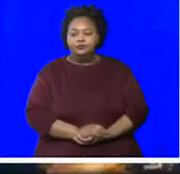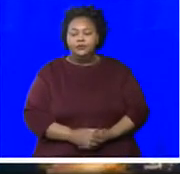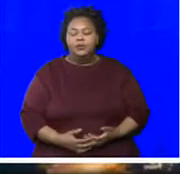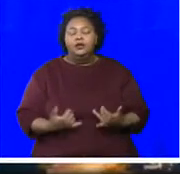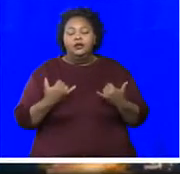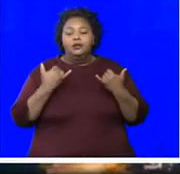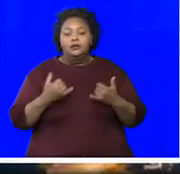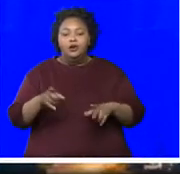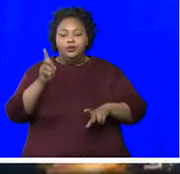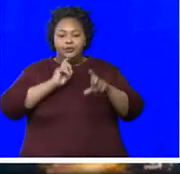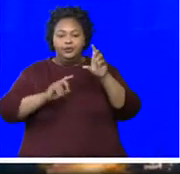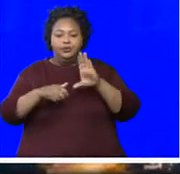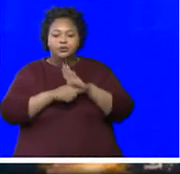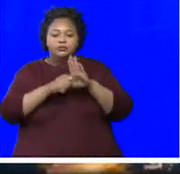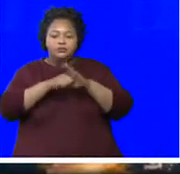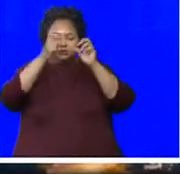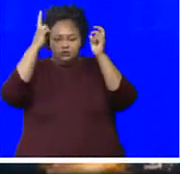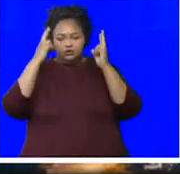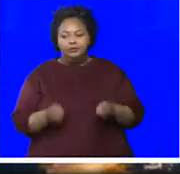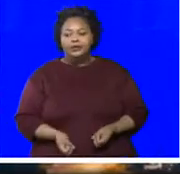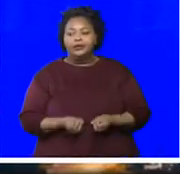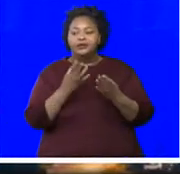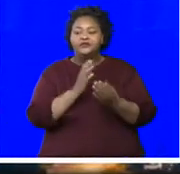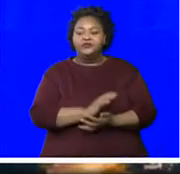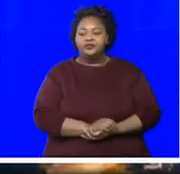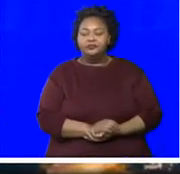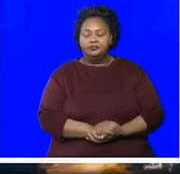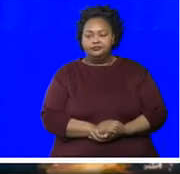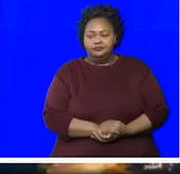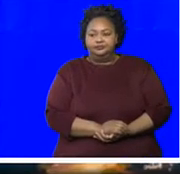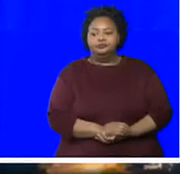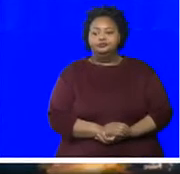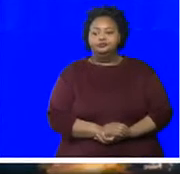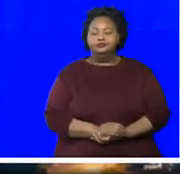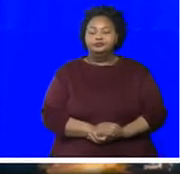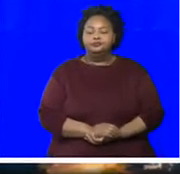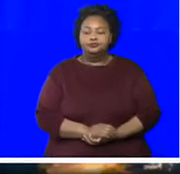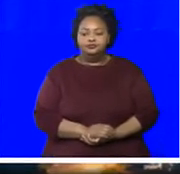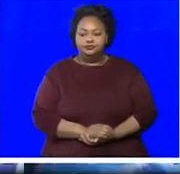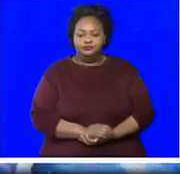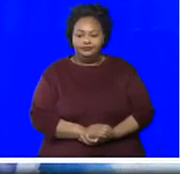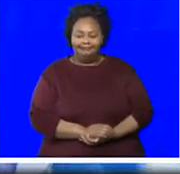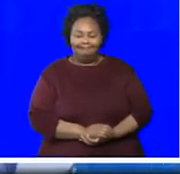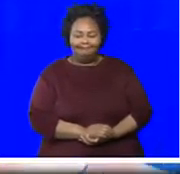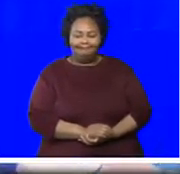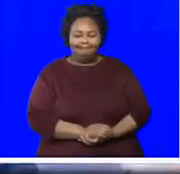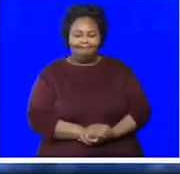Start the pets angwane ngekuphindza hlokotade thambe embili kulosi suku lwalomuhla.